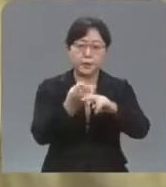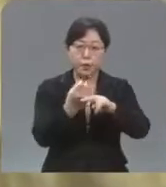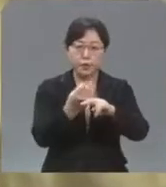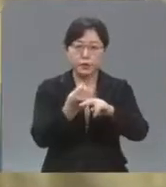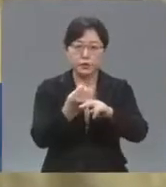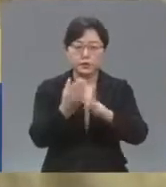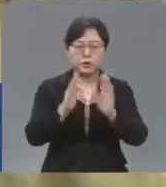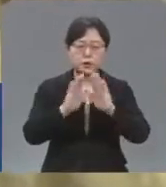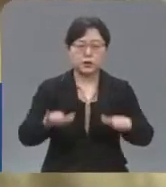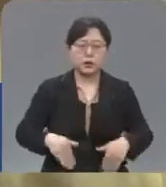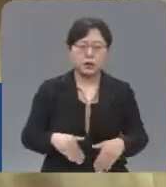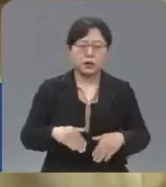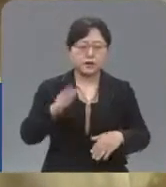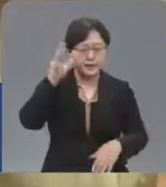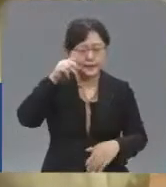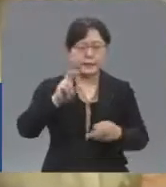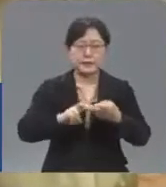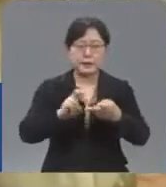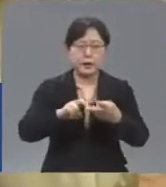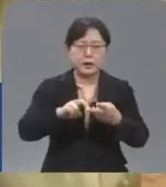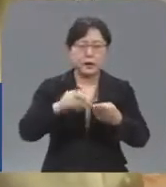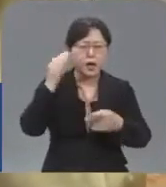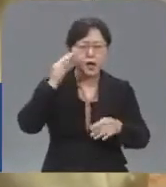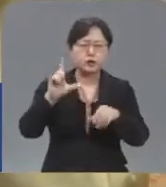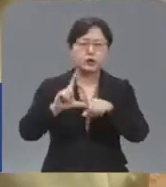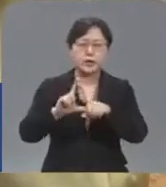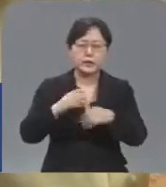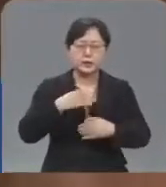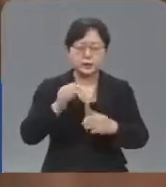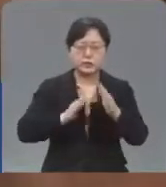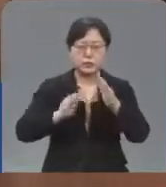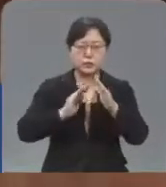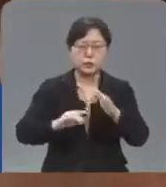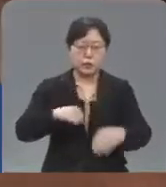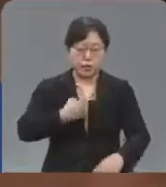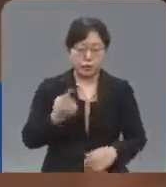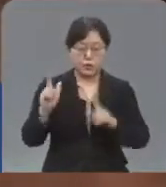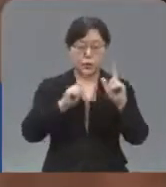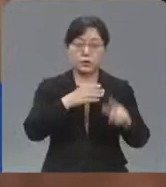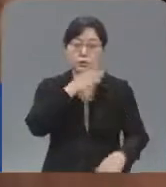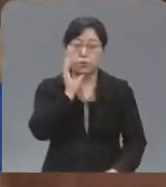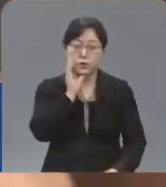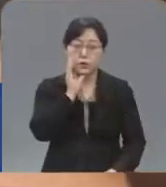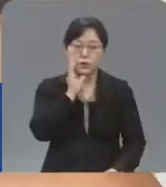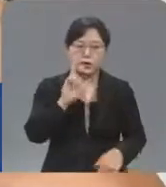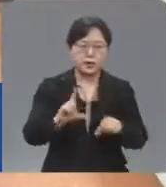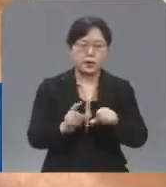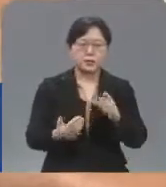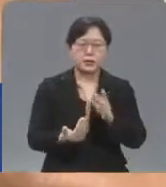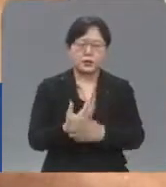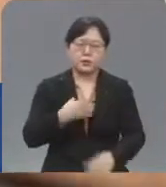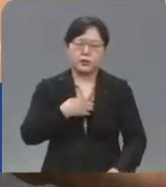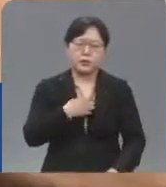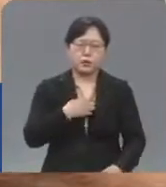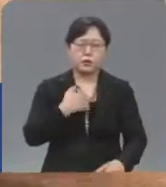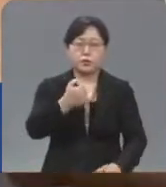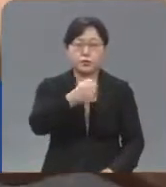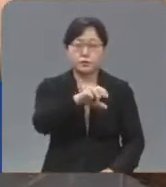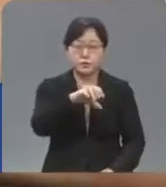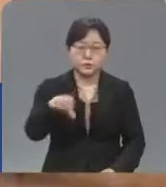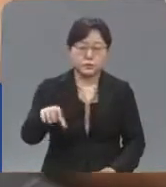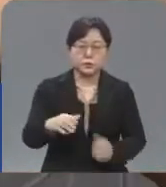보성군이 전남 광역침해센터와 한국가스안전공사의 협조로 홀몸 어르신 가구 등 가스사고 고위험군 가정